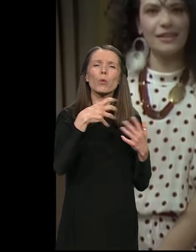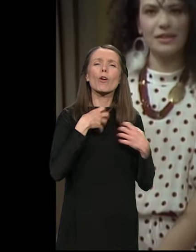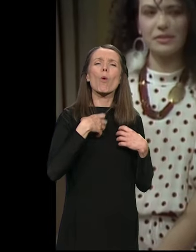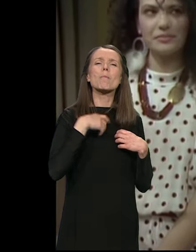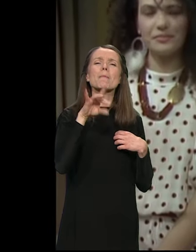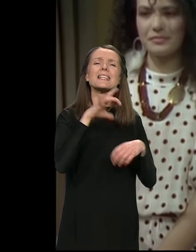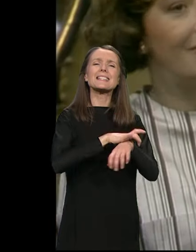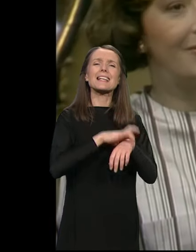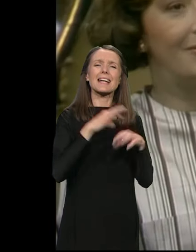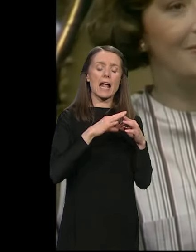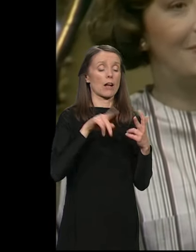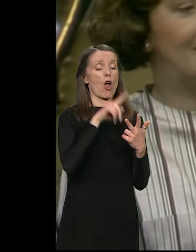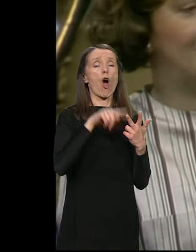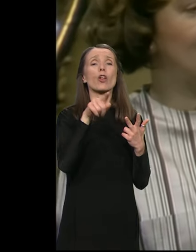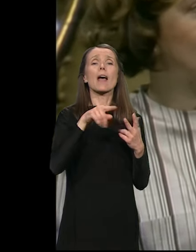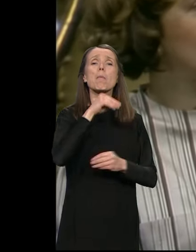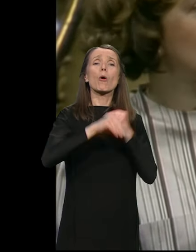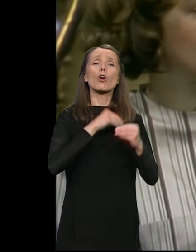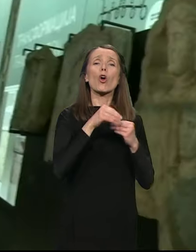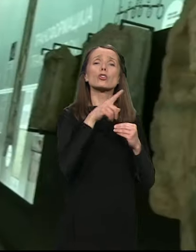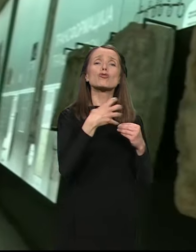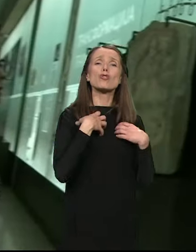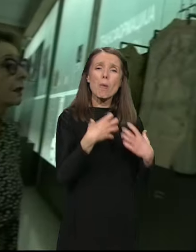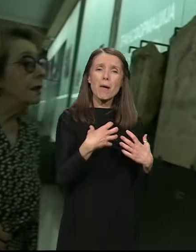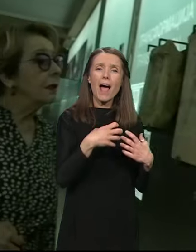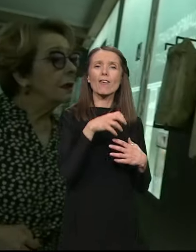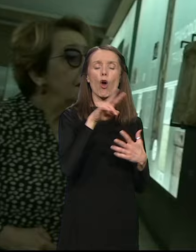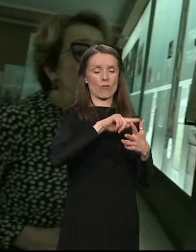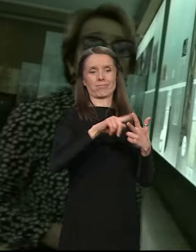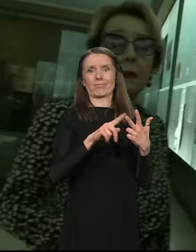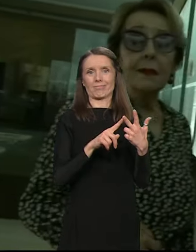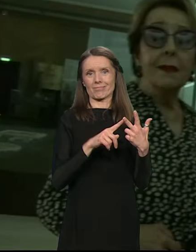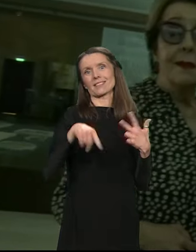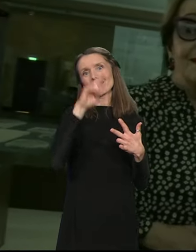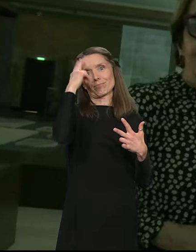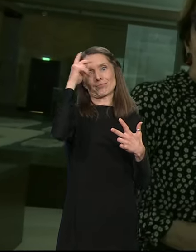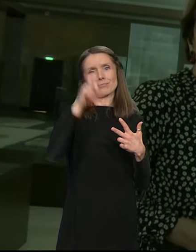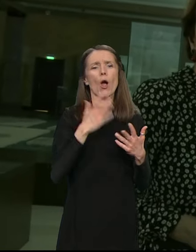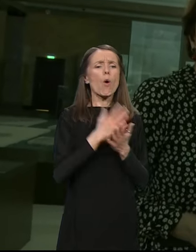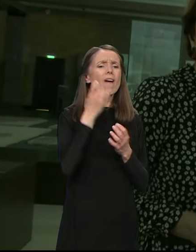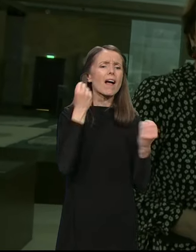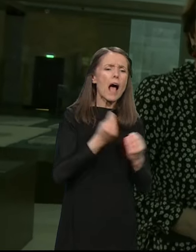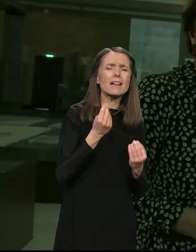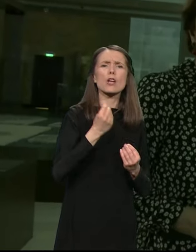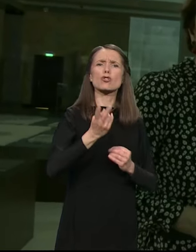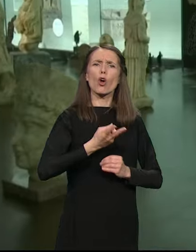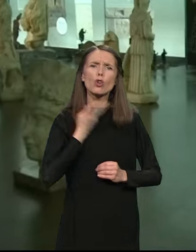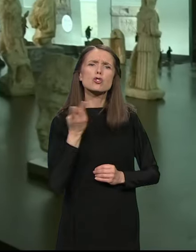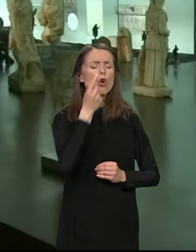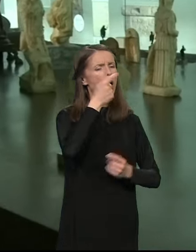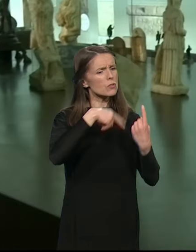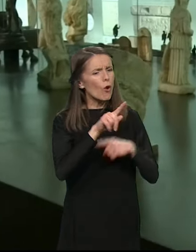kao Valerija Gavrilović u Porodičnom blagu. Ceca je uvek u prvim redovima kada se brani ljudsko dostojanstvo i